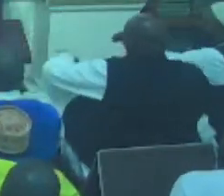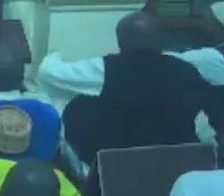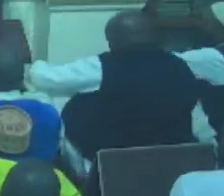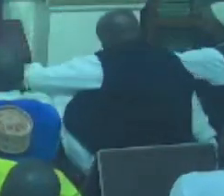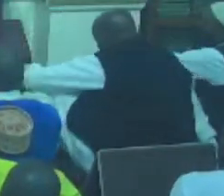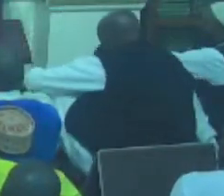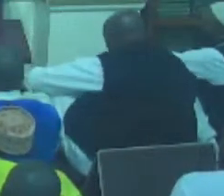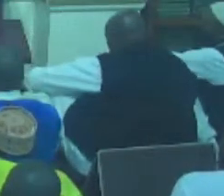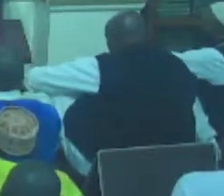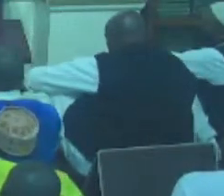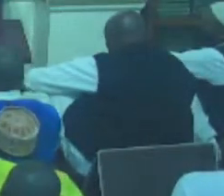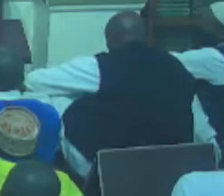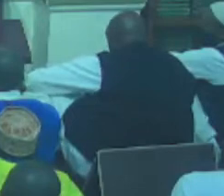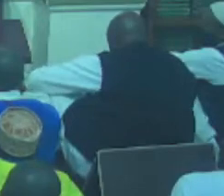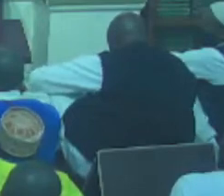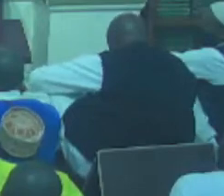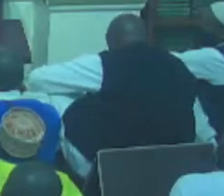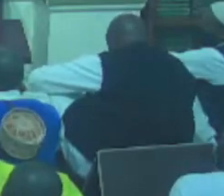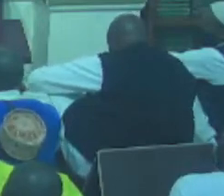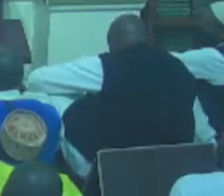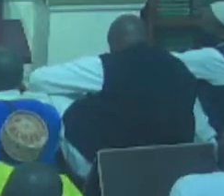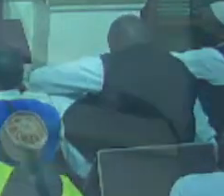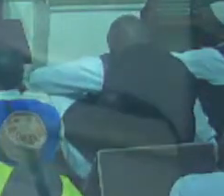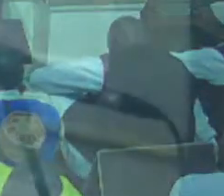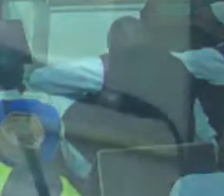الله أكبر الله أكبر